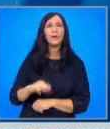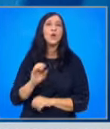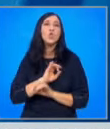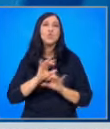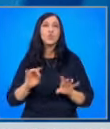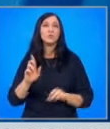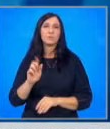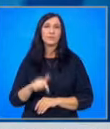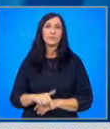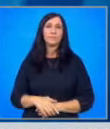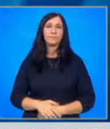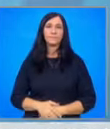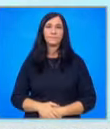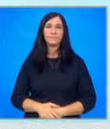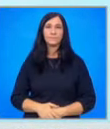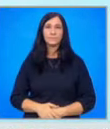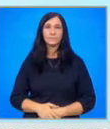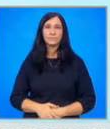bnt-news.bg.